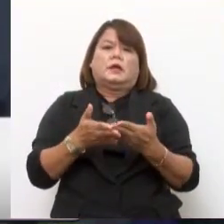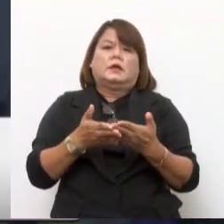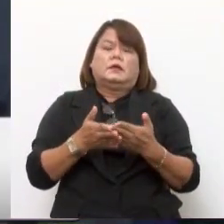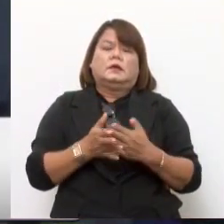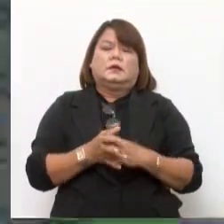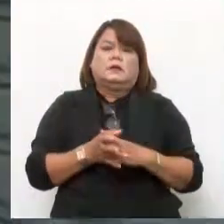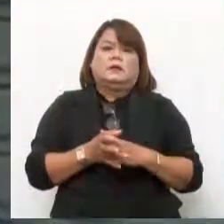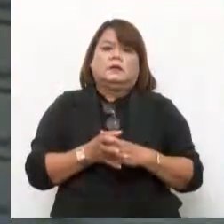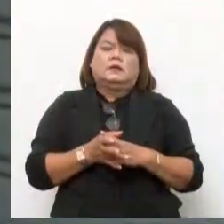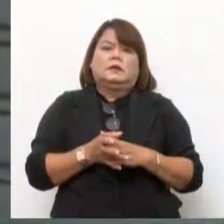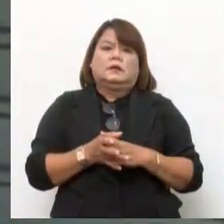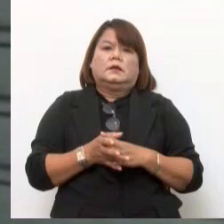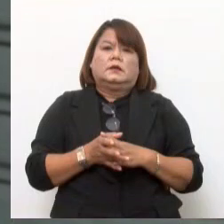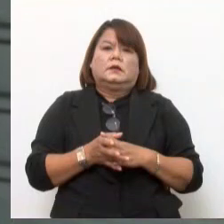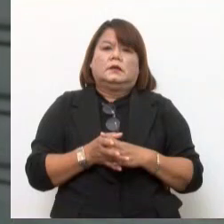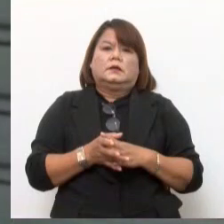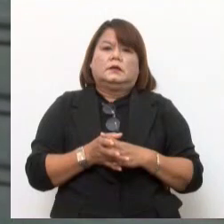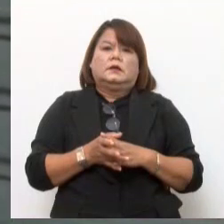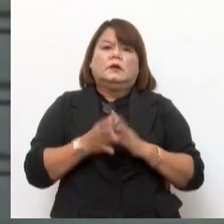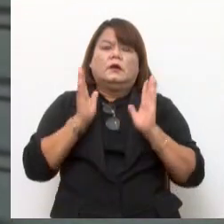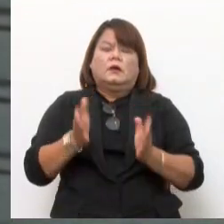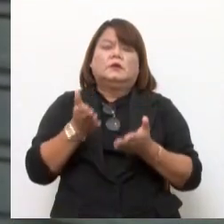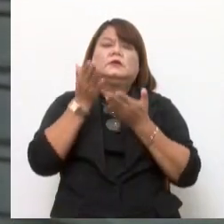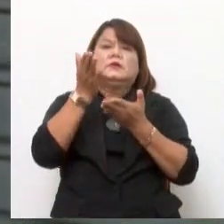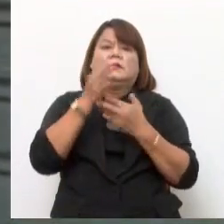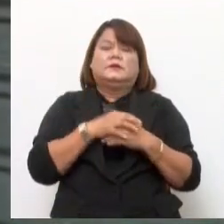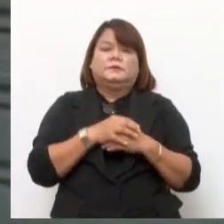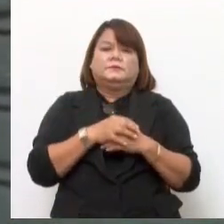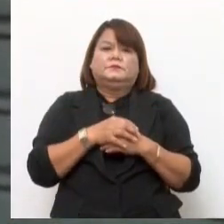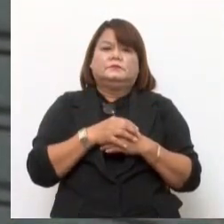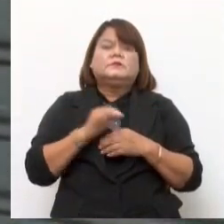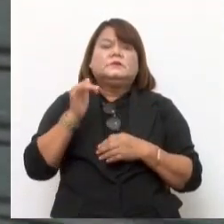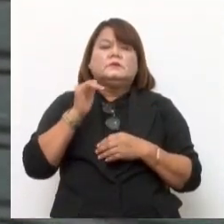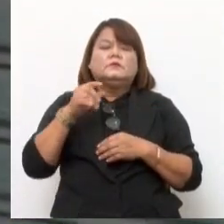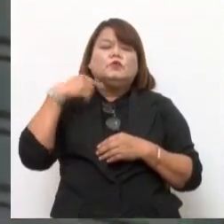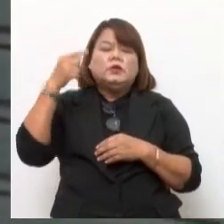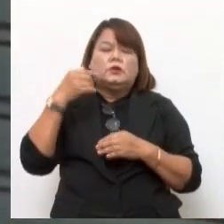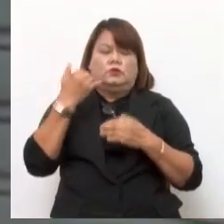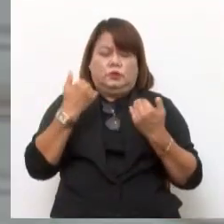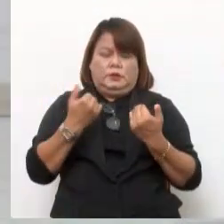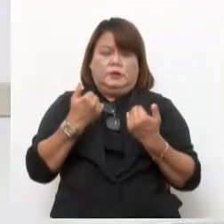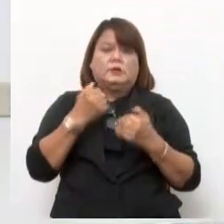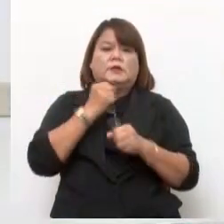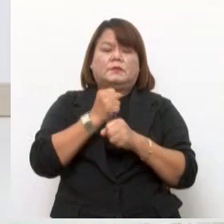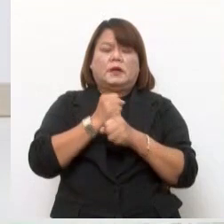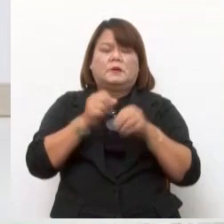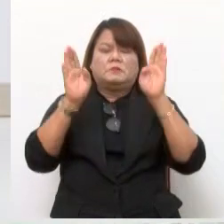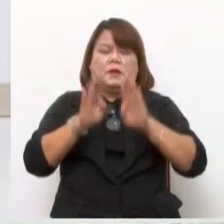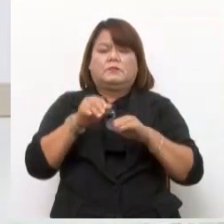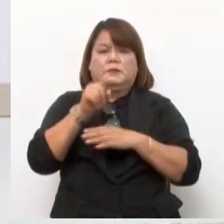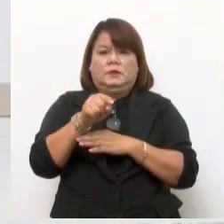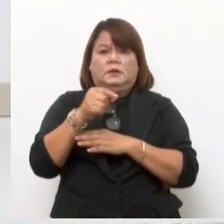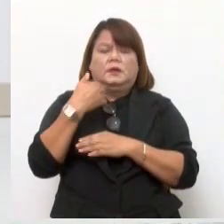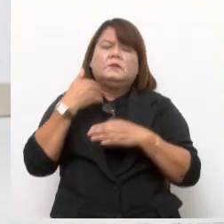ที่คนตาคนนี้นะครับยายคนนี้ได้ทำงานลักษณะอย่างนี้แล้วเขามี